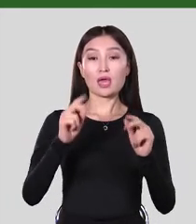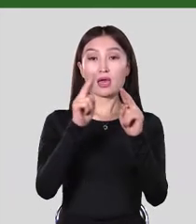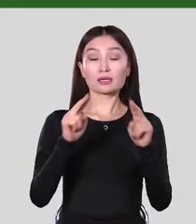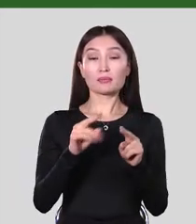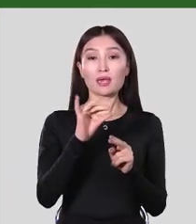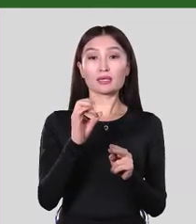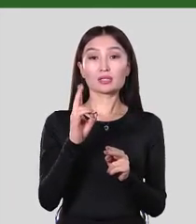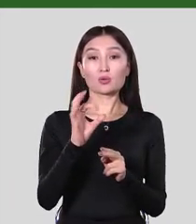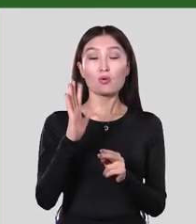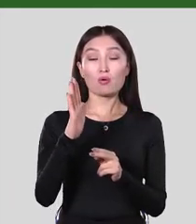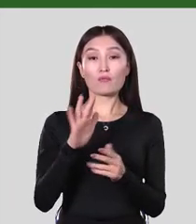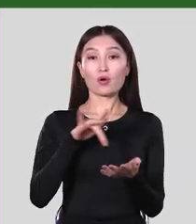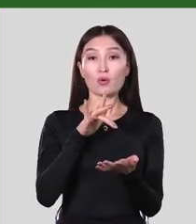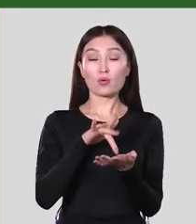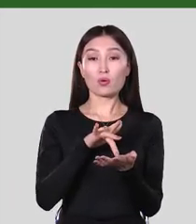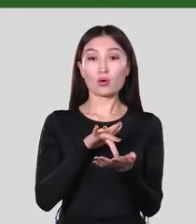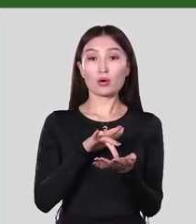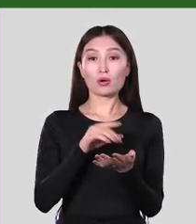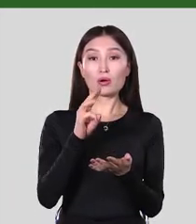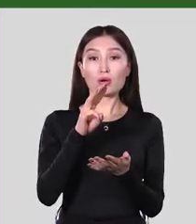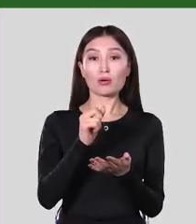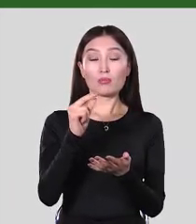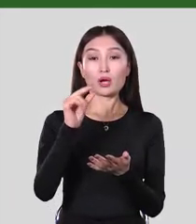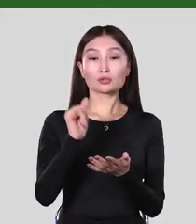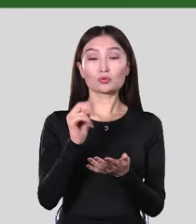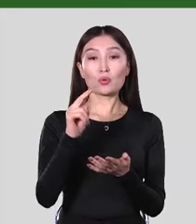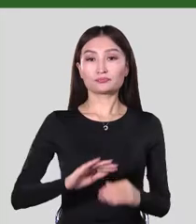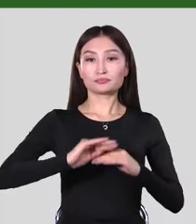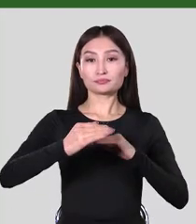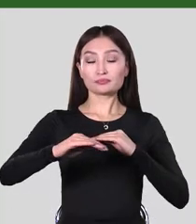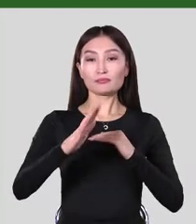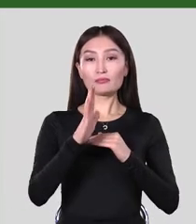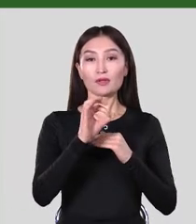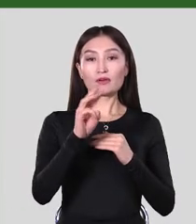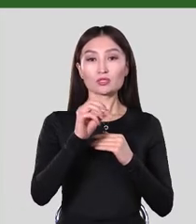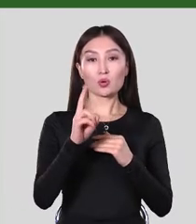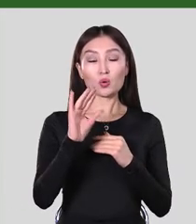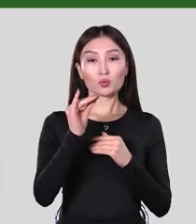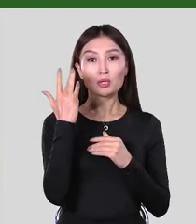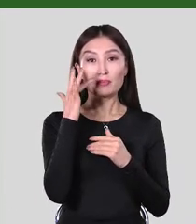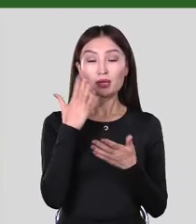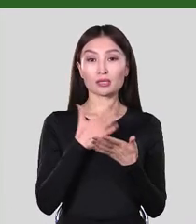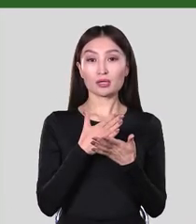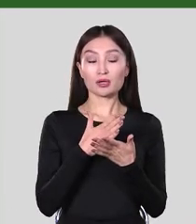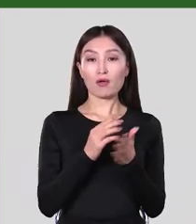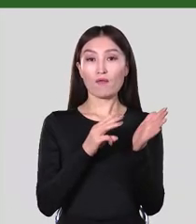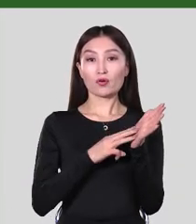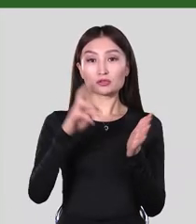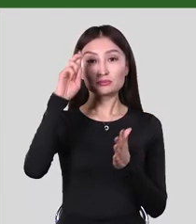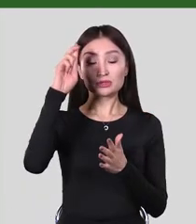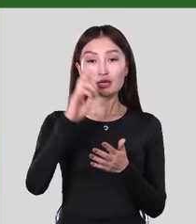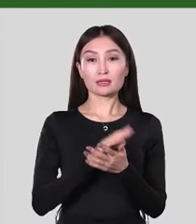инков, города Мачу-Пикчу. В равнинном востоке Южной Америки находится 8